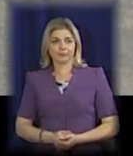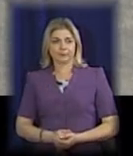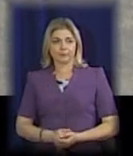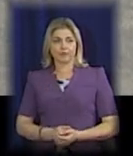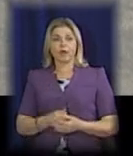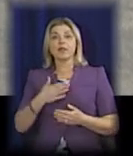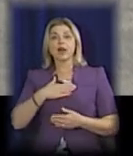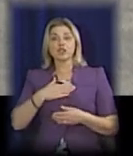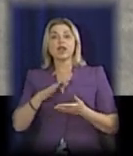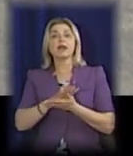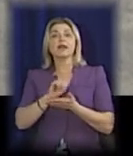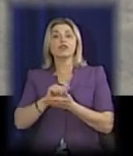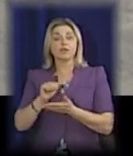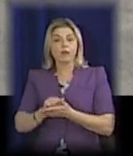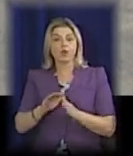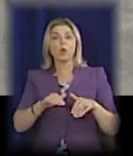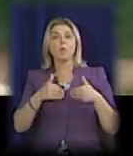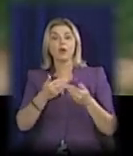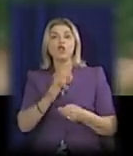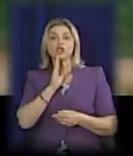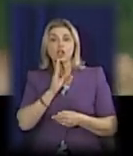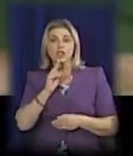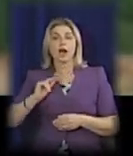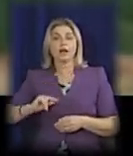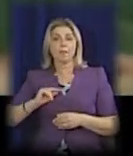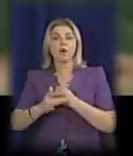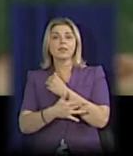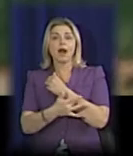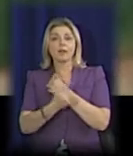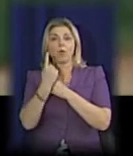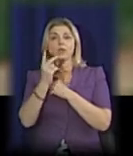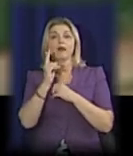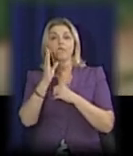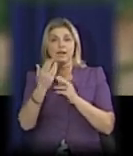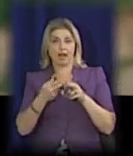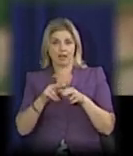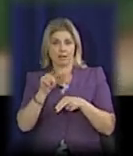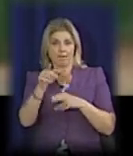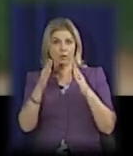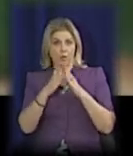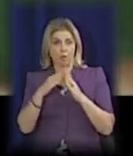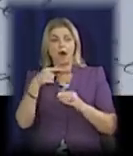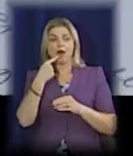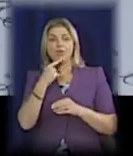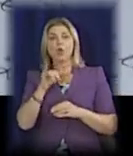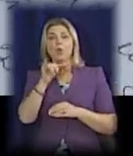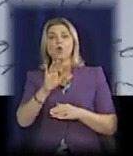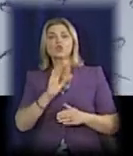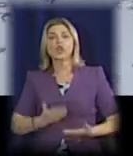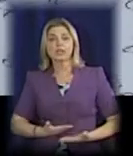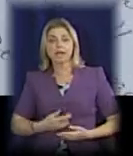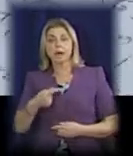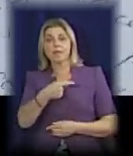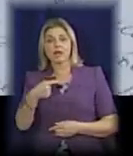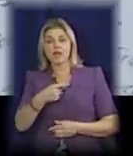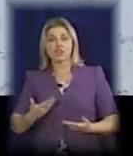До нашої редакції звернулась Інна Мяло. Жінка працює няною в одній з квартир цього будинку. Каже, у місцевої жительки з першого